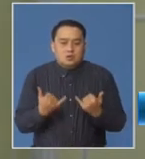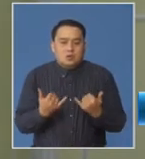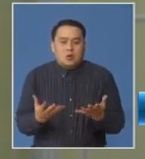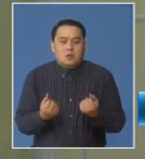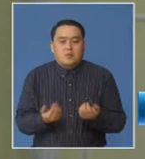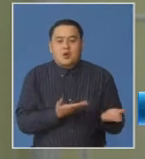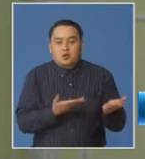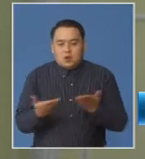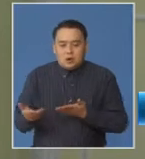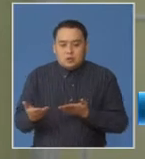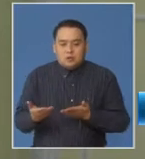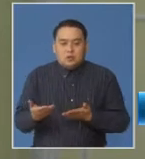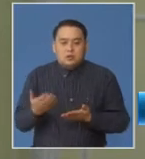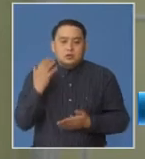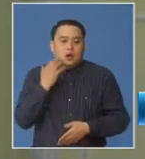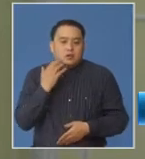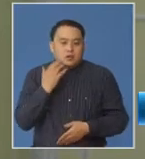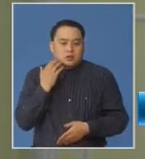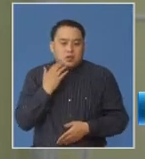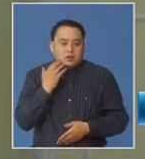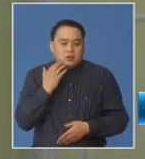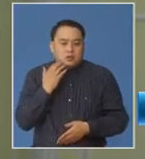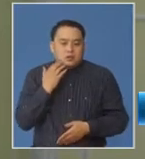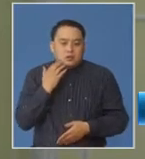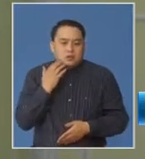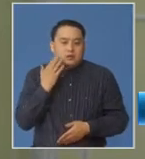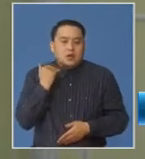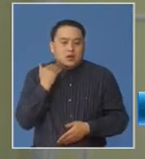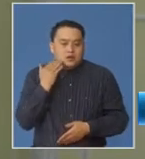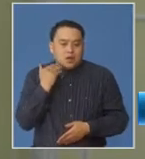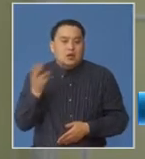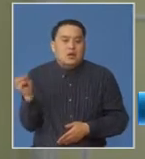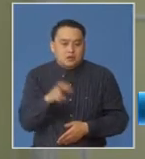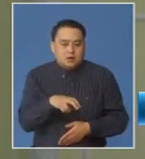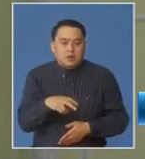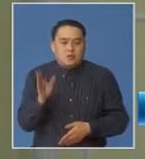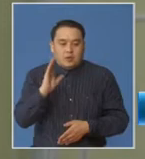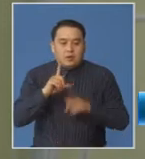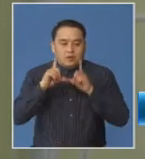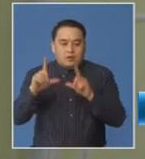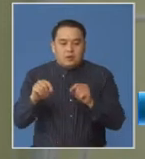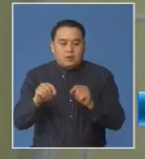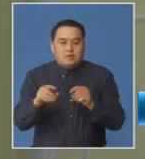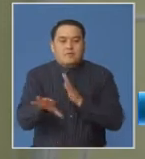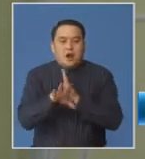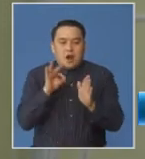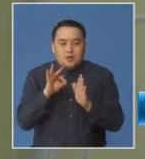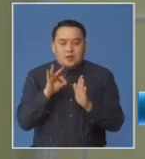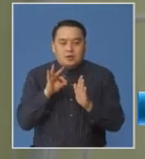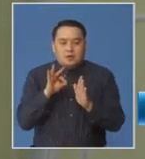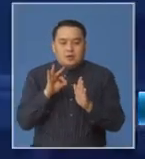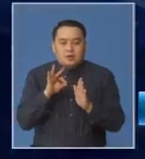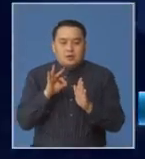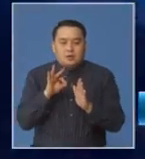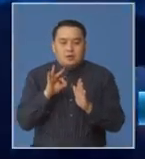получили приглашение с Татарстана, кстати, на май месяц. Они вот 5-6 спектаклей мы отправляли им, они выбрали именно Ромео и